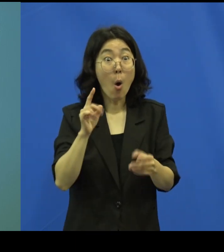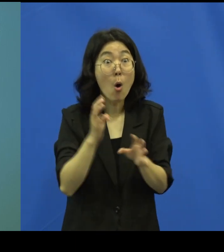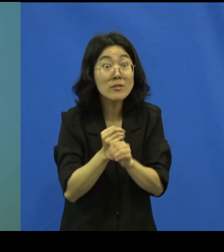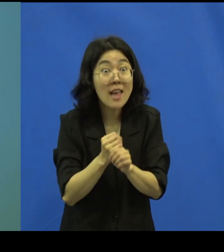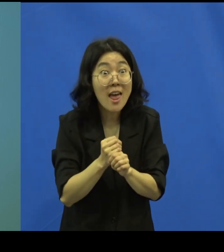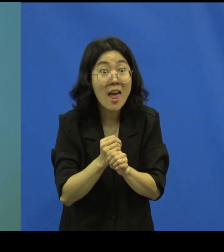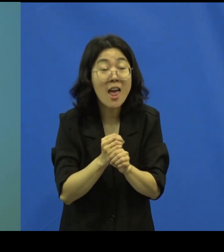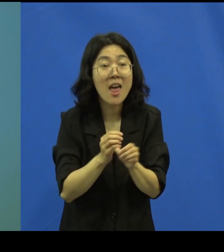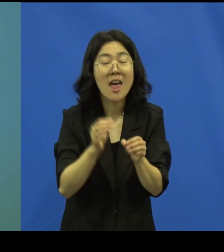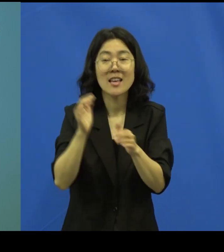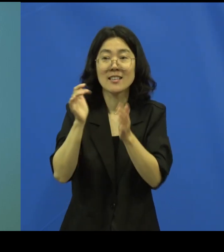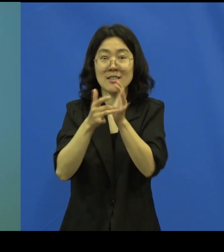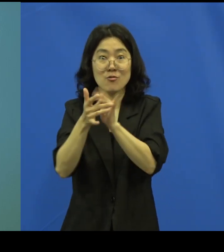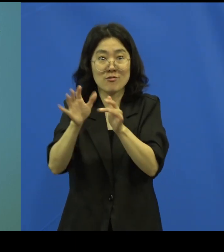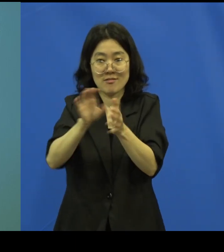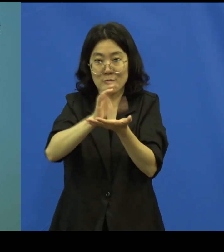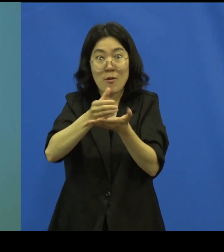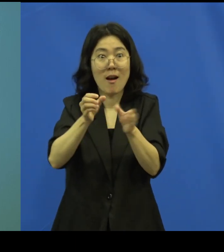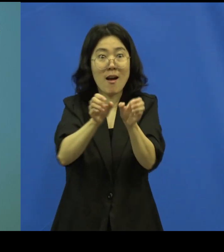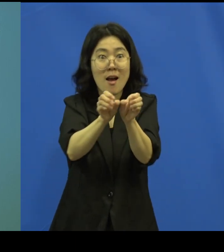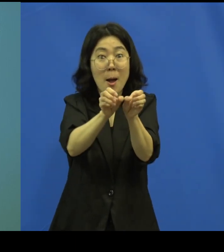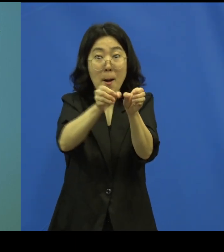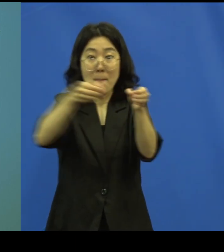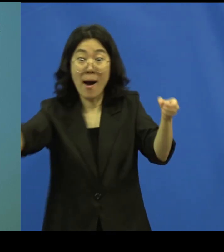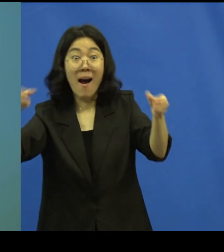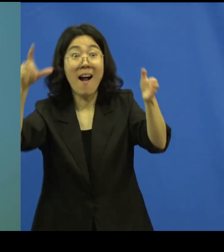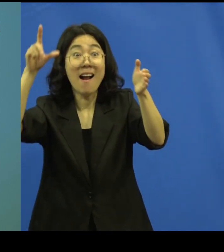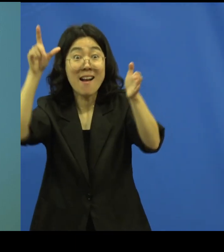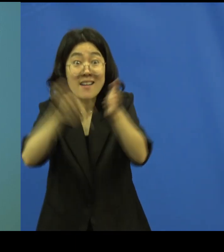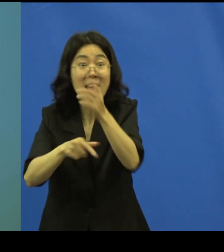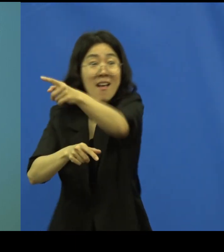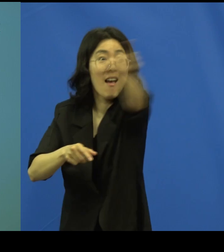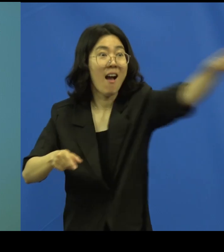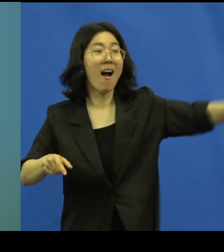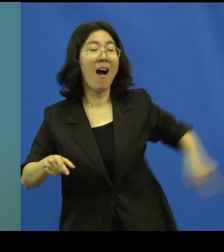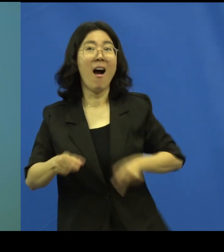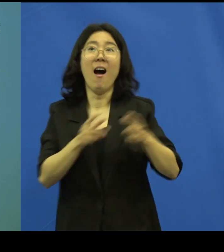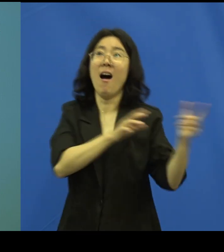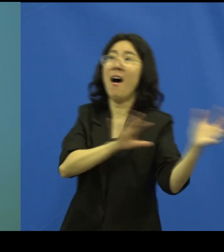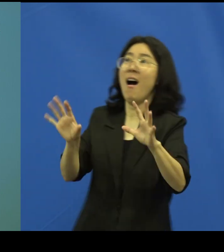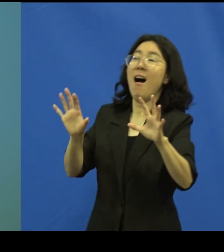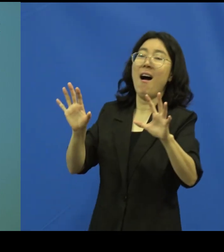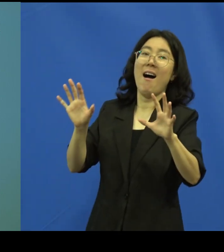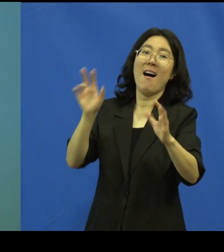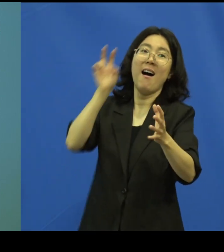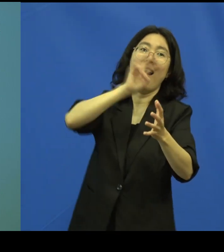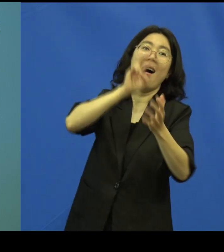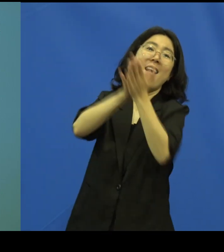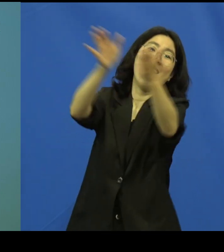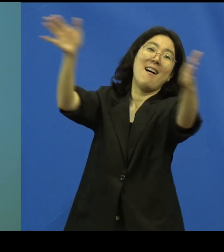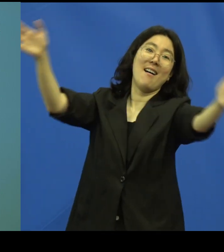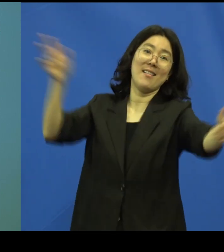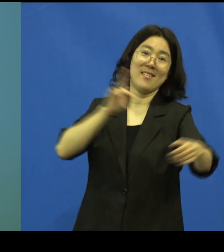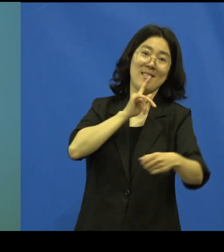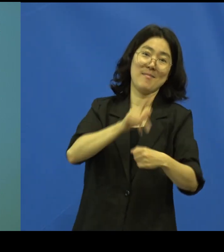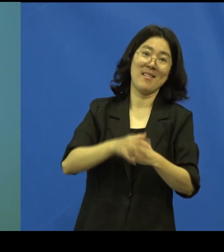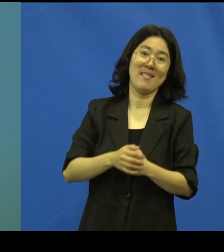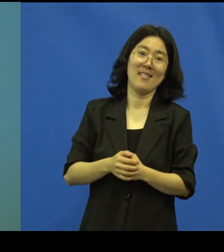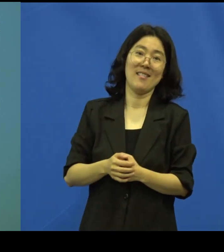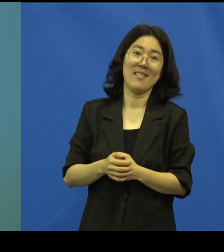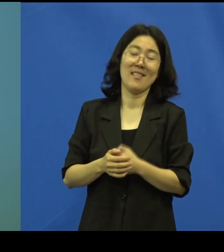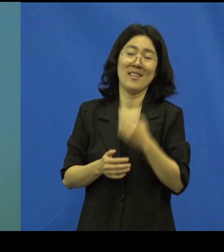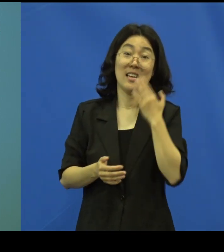찬양이 터져 나오는 겁니다. 자, 이 새 노래라는 표현이 있는데 이 새 노래는 이전에 불러보지 못했던 노래.